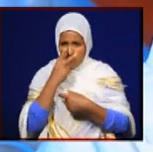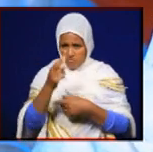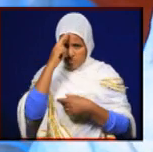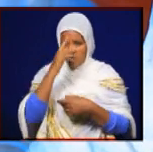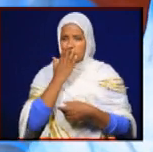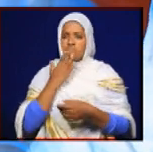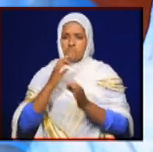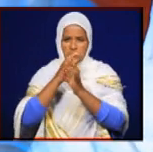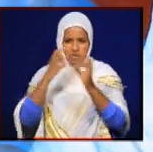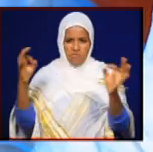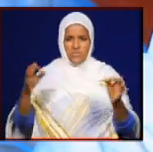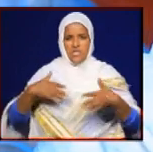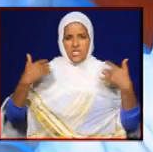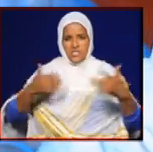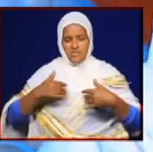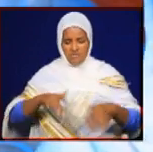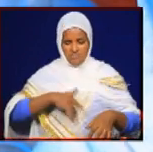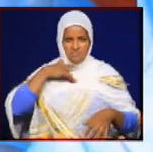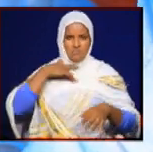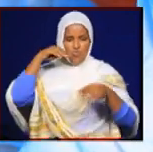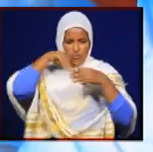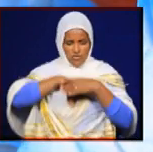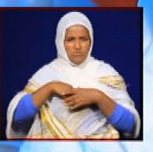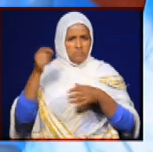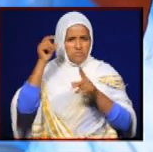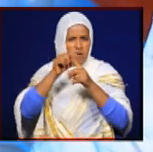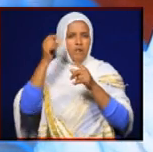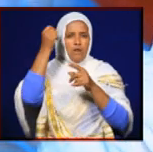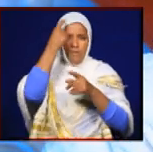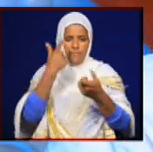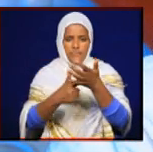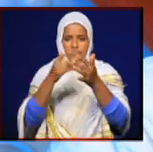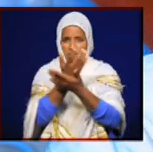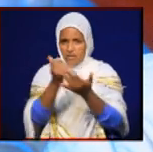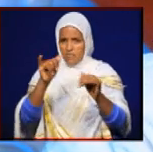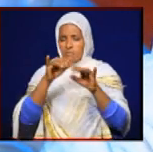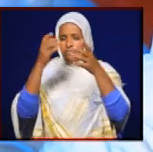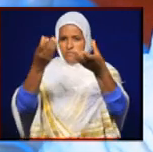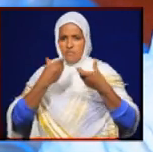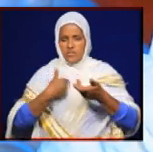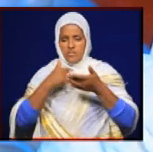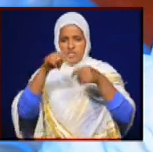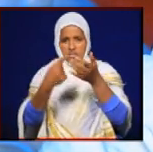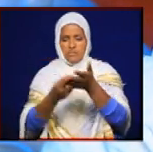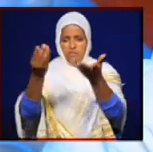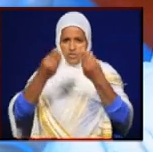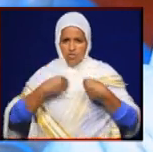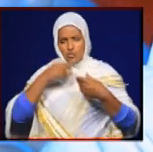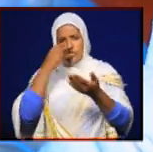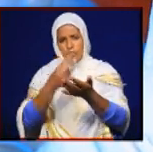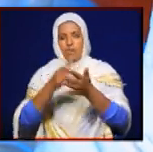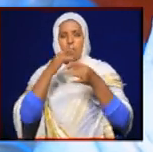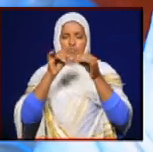ሲሆን ይበልጥ ይሰማል እና ወደ ውስጥ ይገባል እና ያንን ነገር ያስተምራል። ስለዚህ